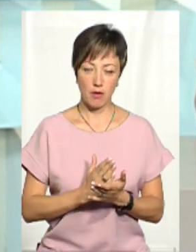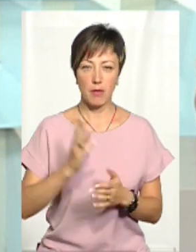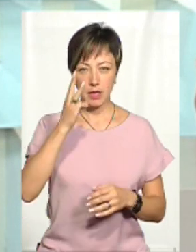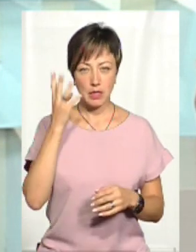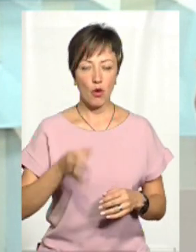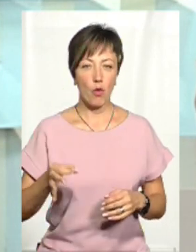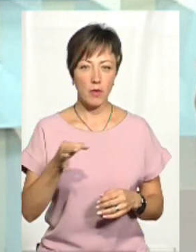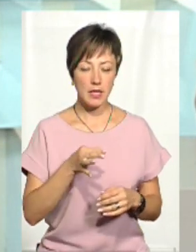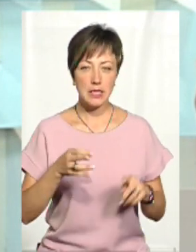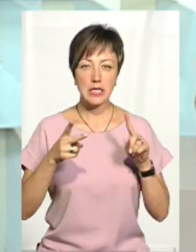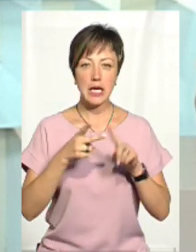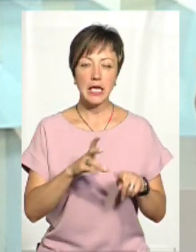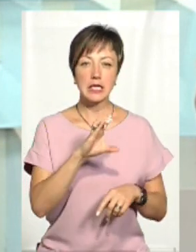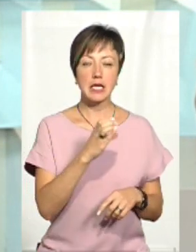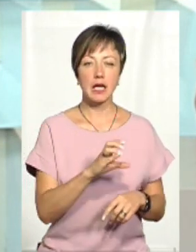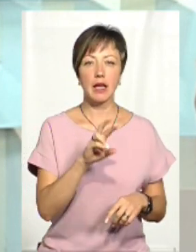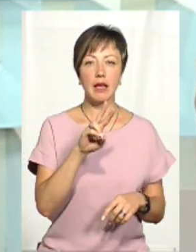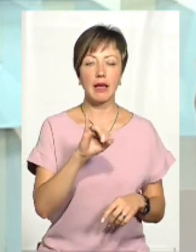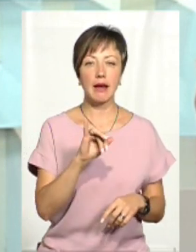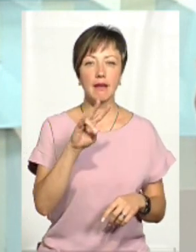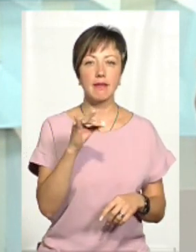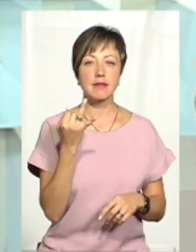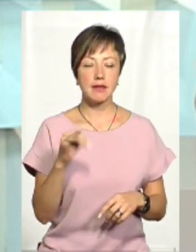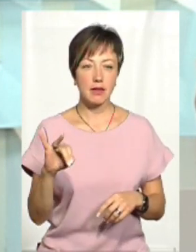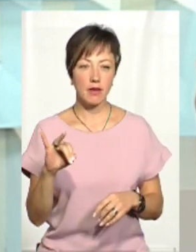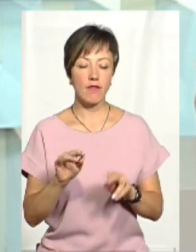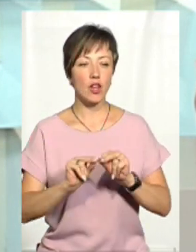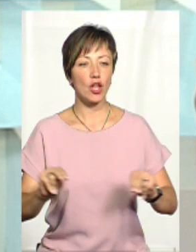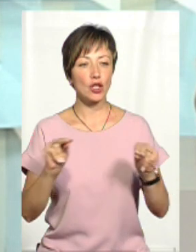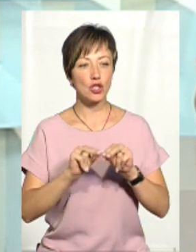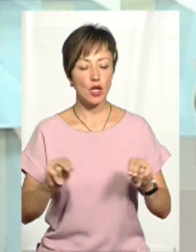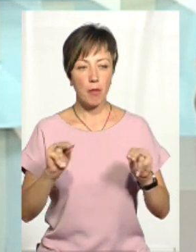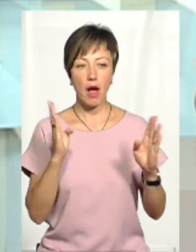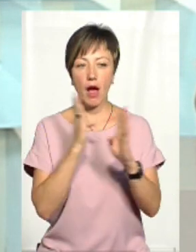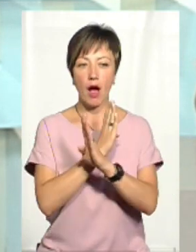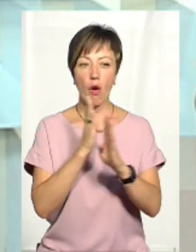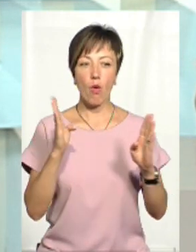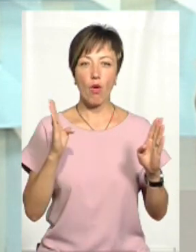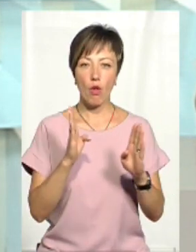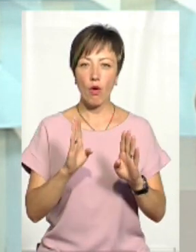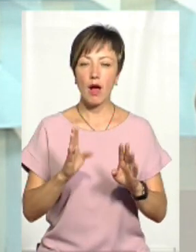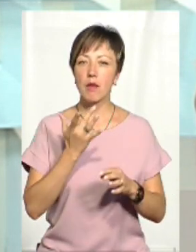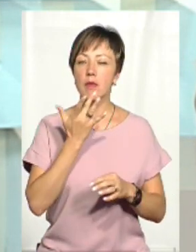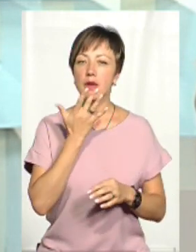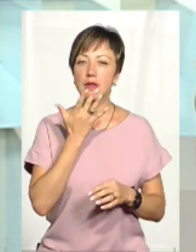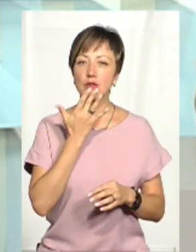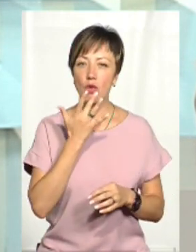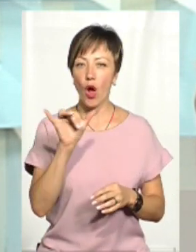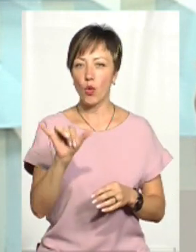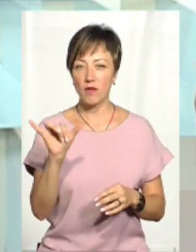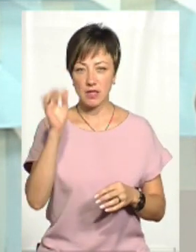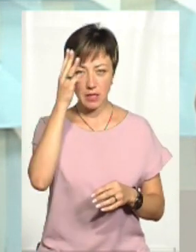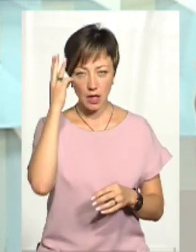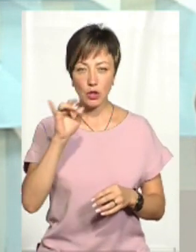Держпродспоживслужби в Хмельницькій області та Сергієм Ільїнським, викладачем екології Хмельницького національного